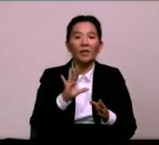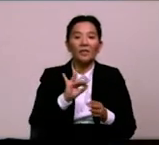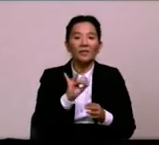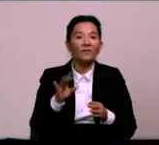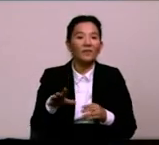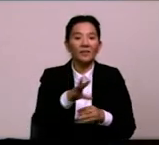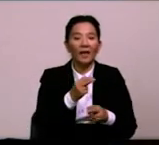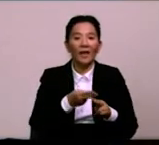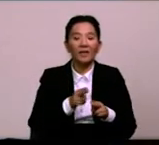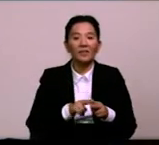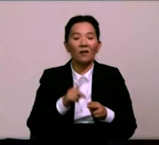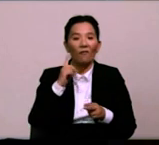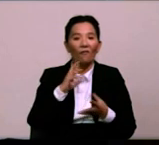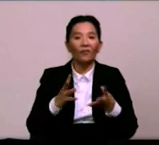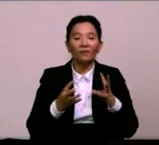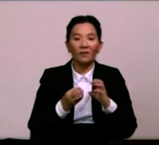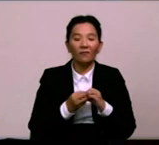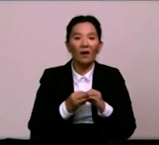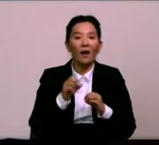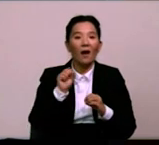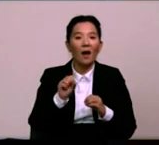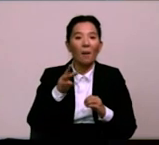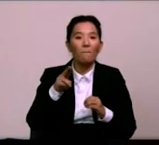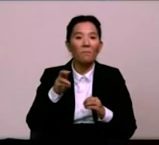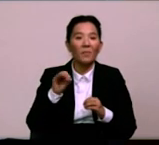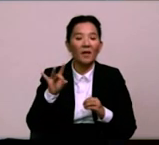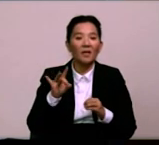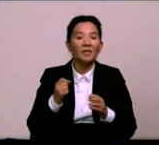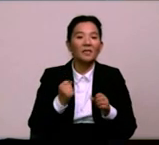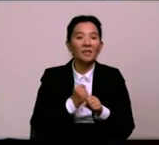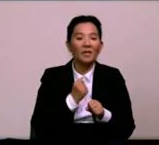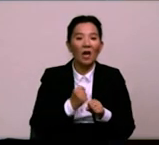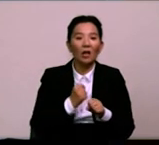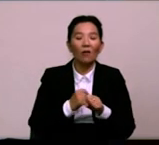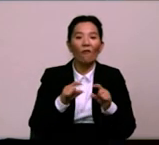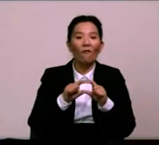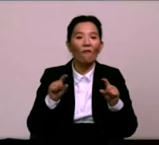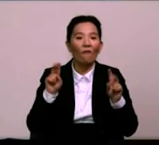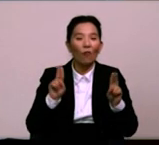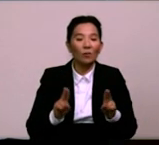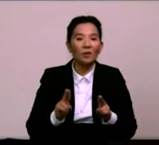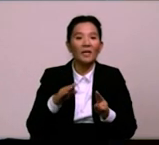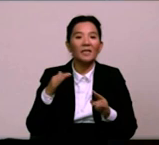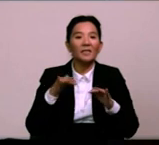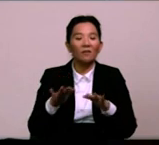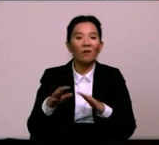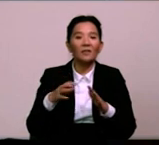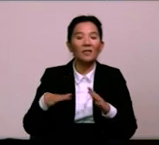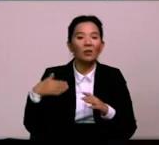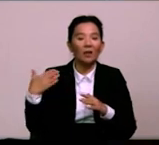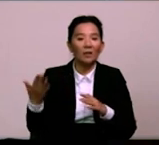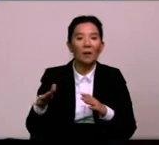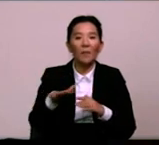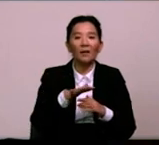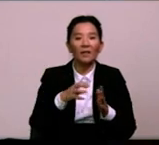всех этих выводов Ампер вывел формулу силы, действующей со стороны магнитного поля на